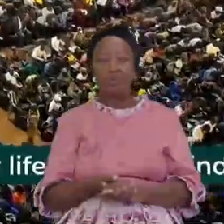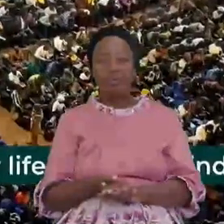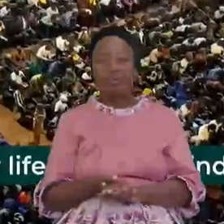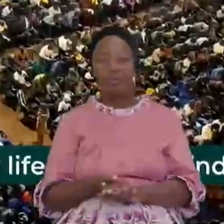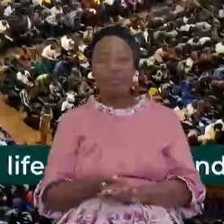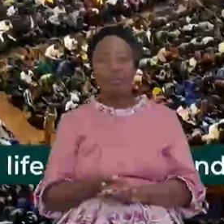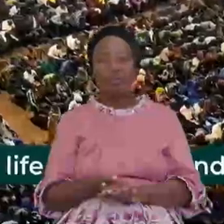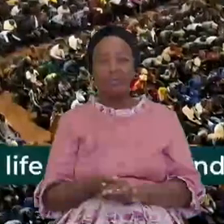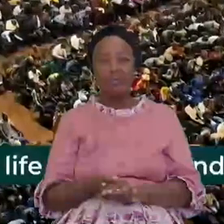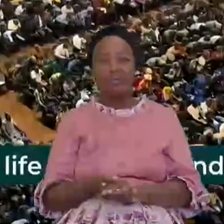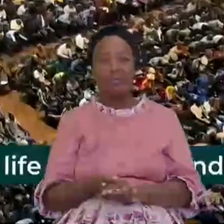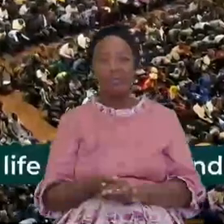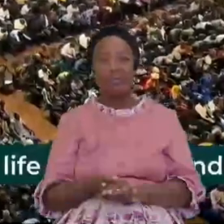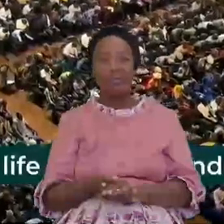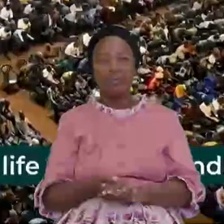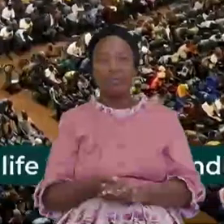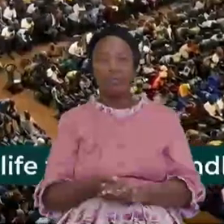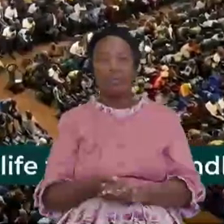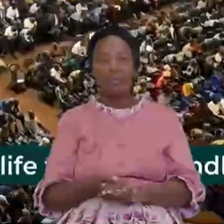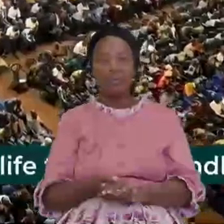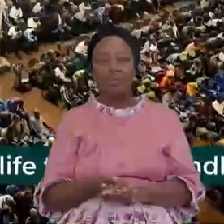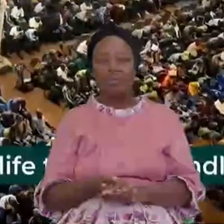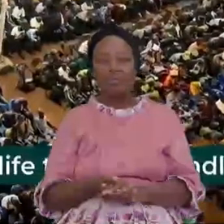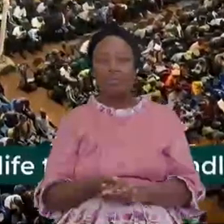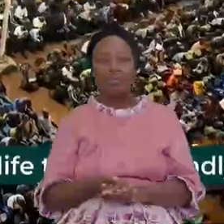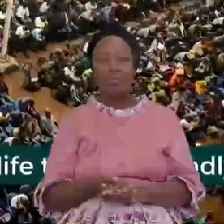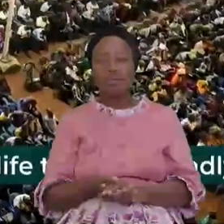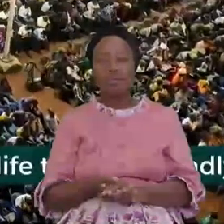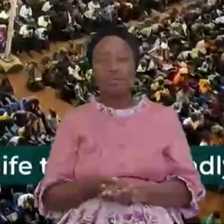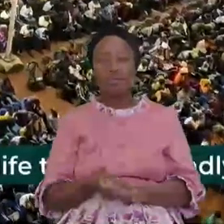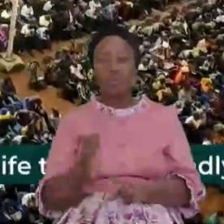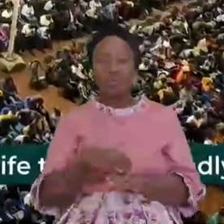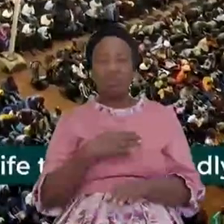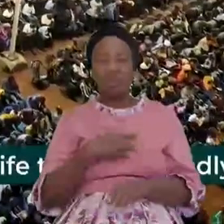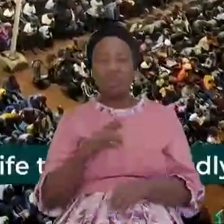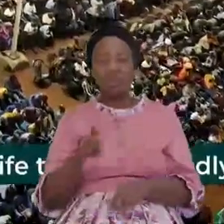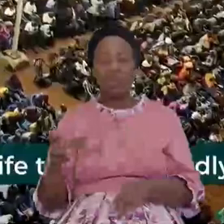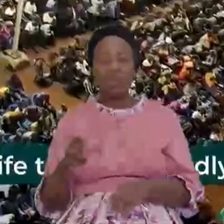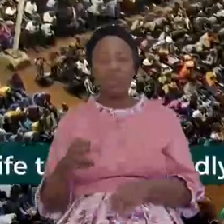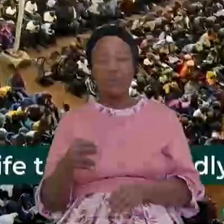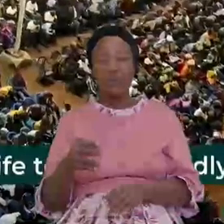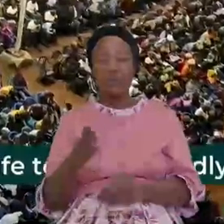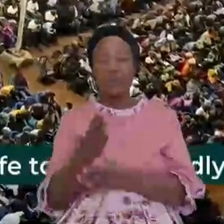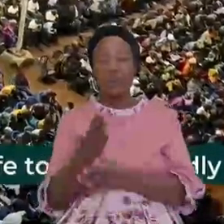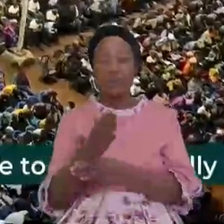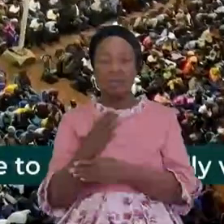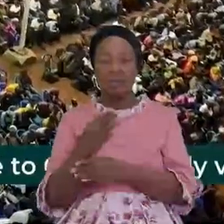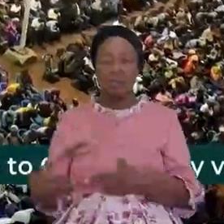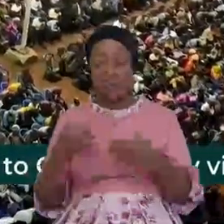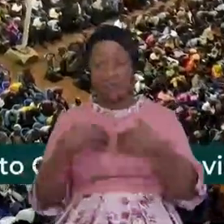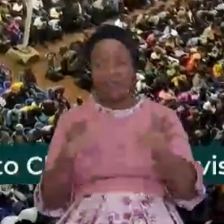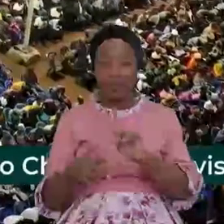À ma droite, est-ce que vous avez fini? At right hand side, have you finished?